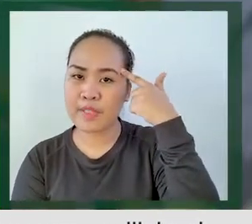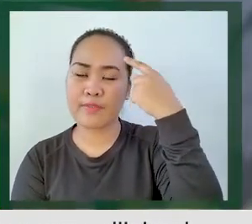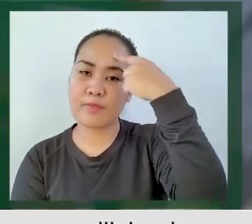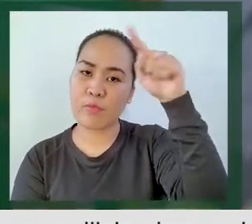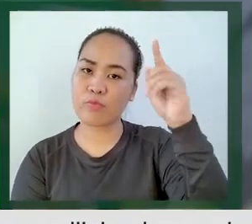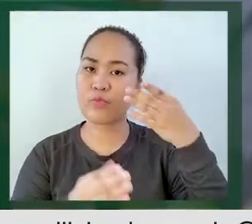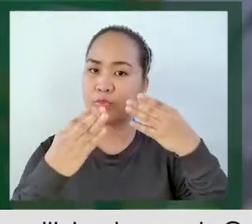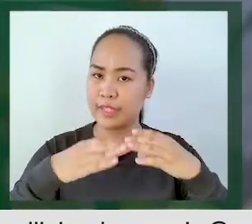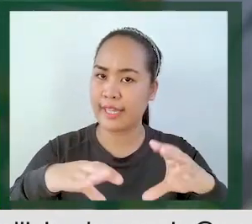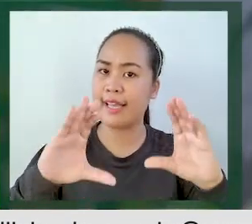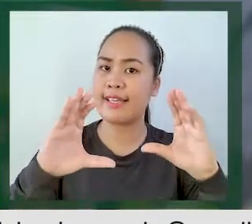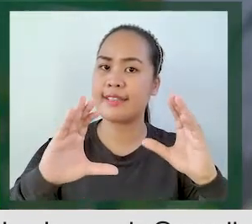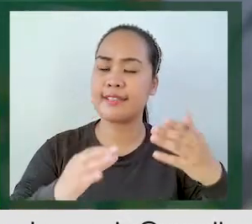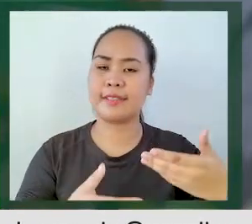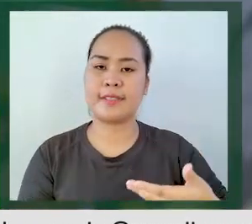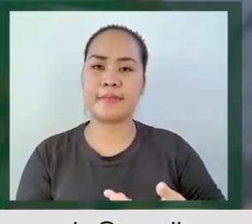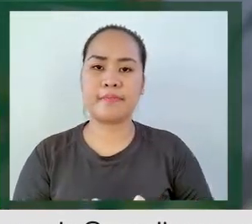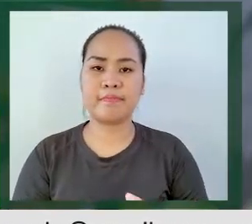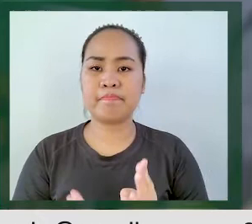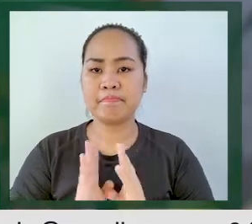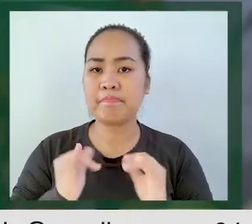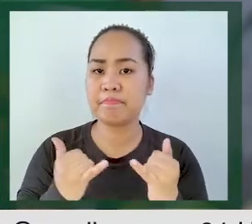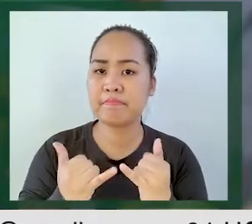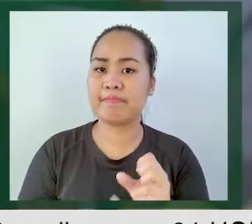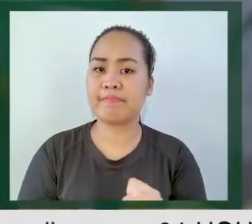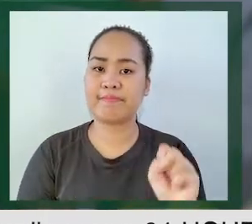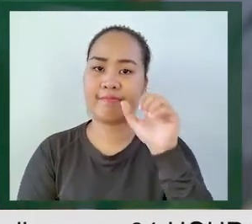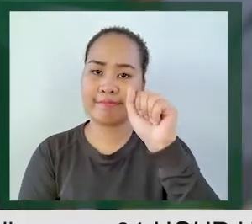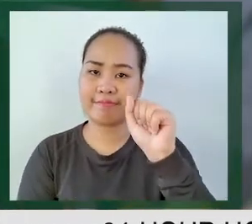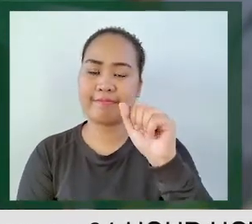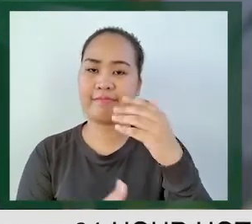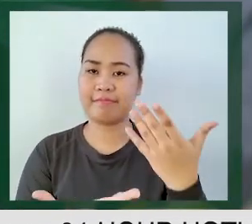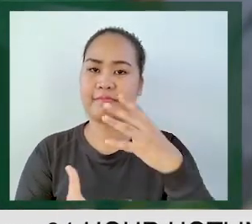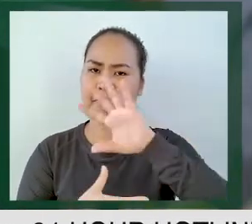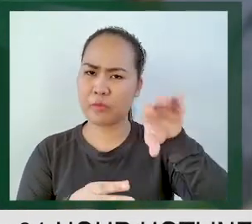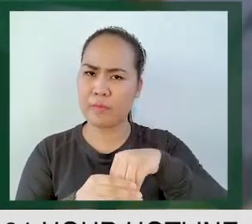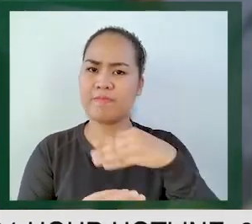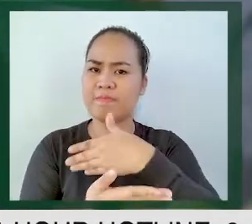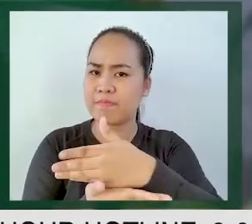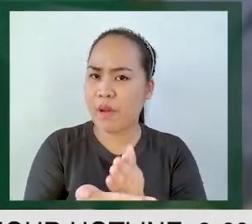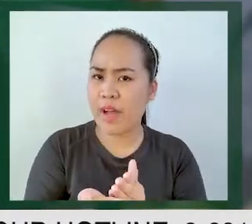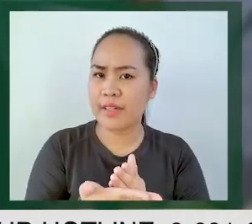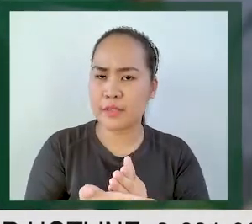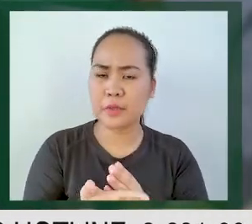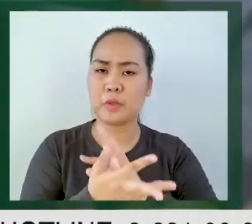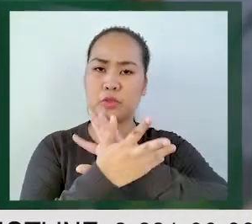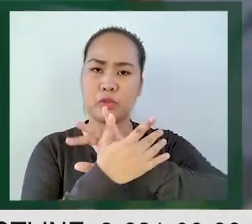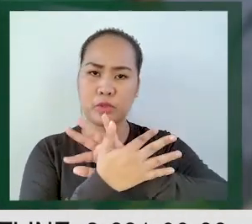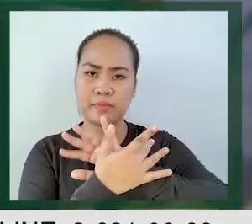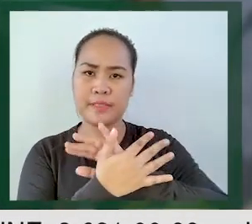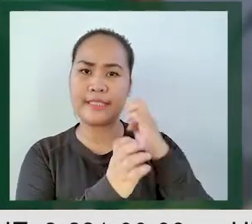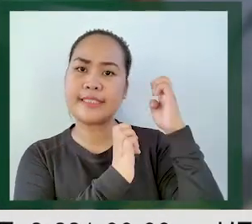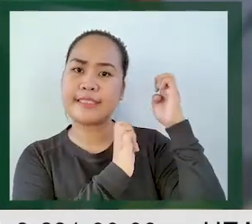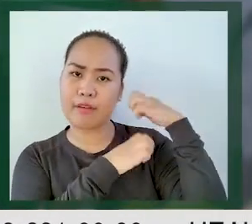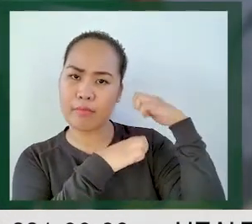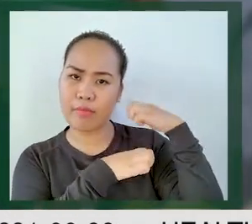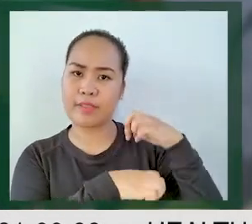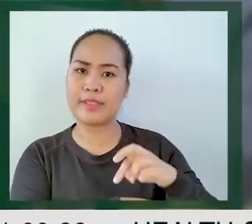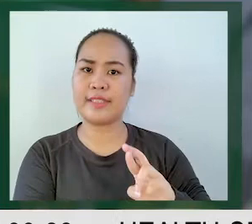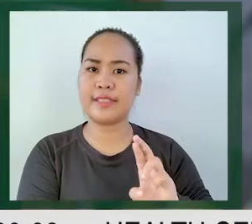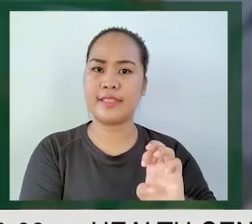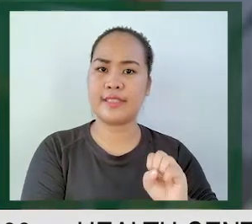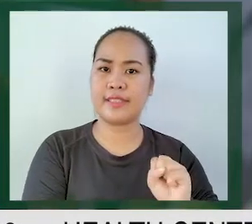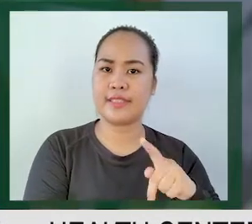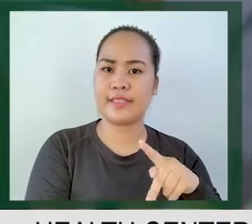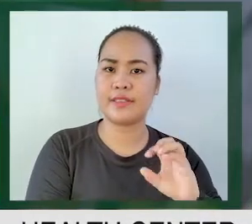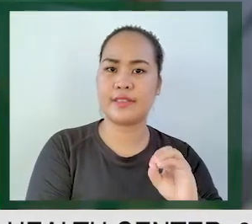mga COVID-19 response efforts, no, dito po sa ating lungsod. And speaking of ambulance, no, ang